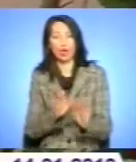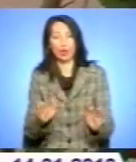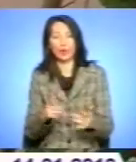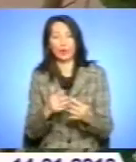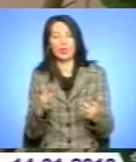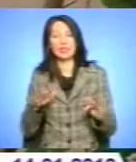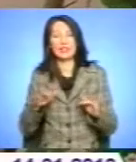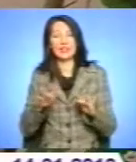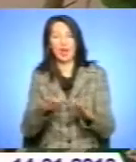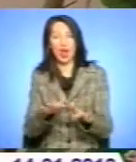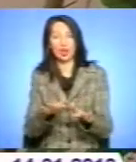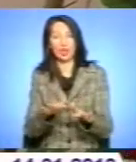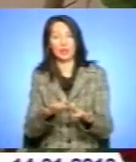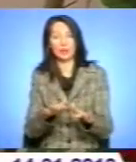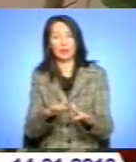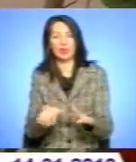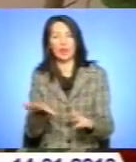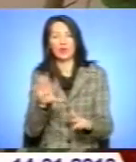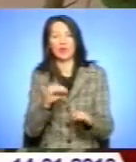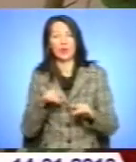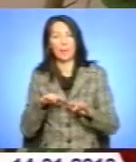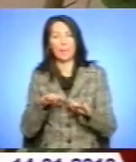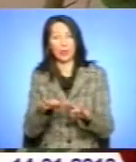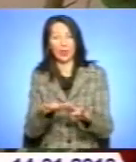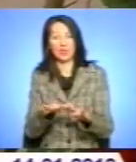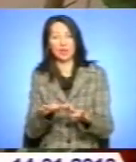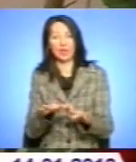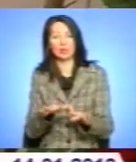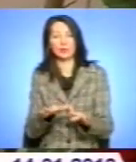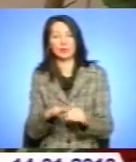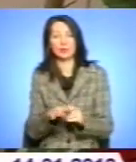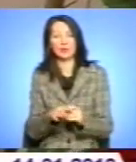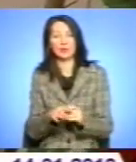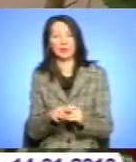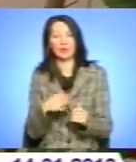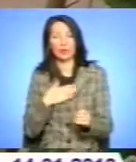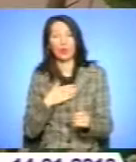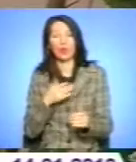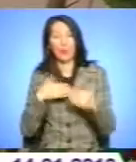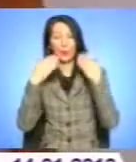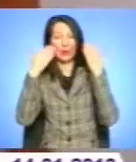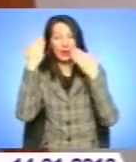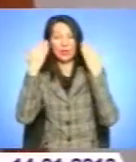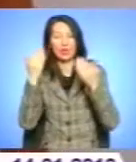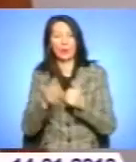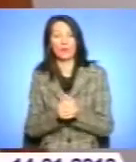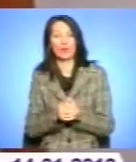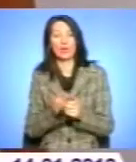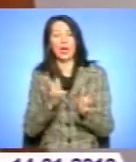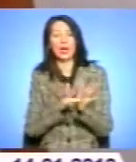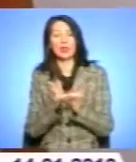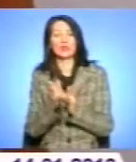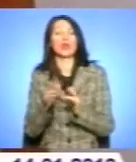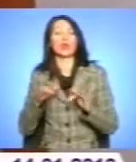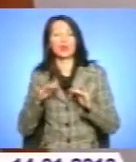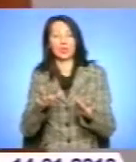на всякі заходи, на всі мероприємства, ну, нам то весело. На різдвяному дійстві